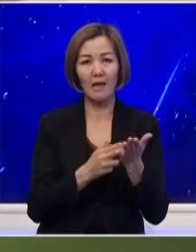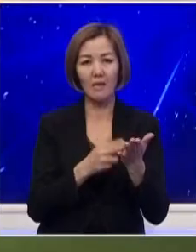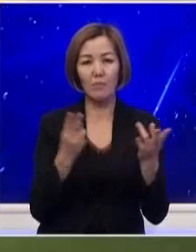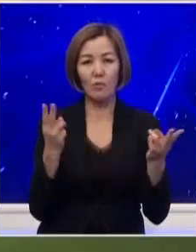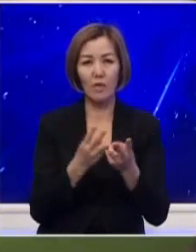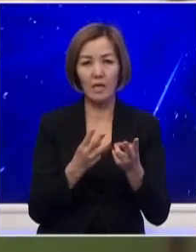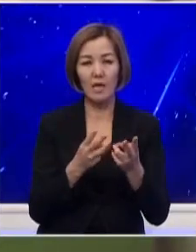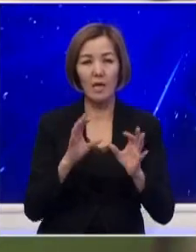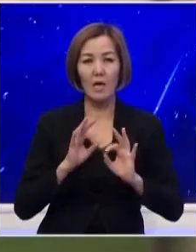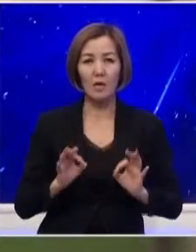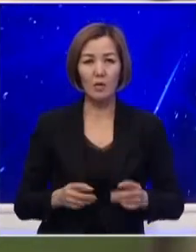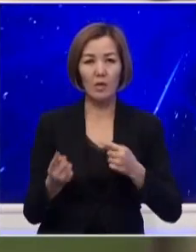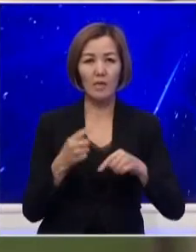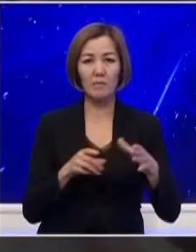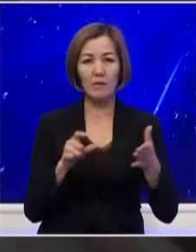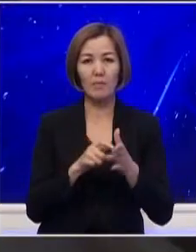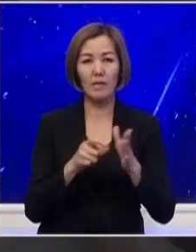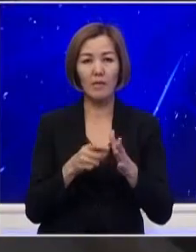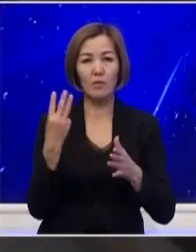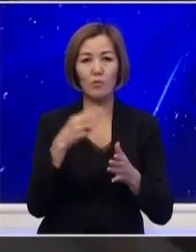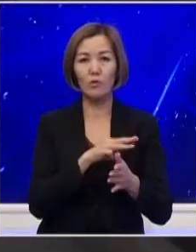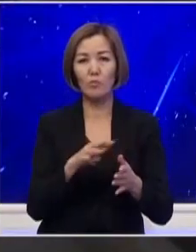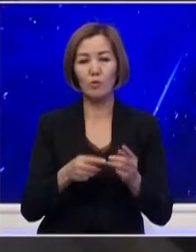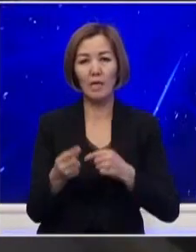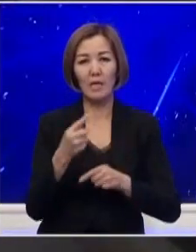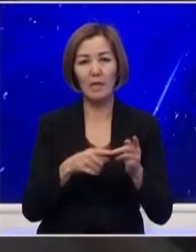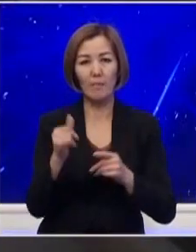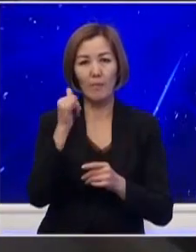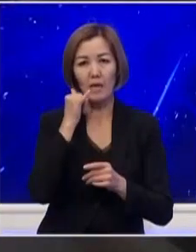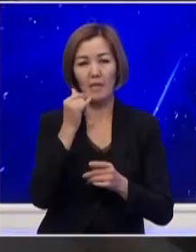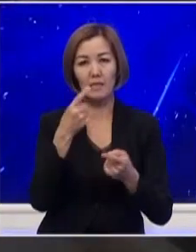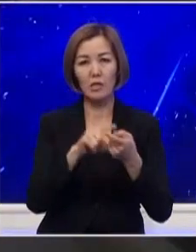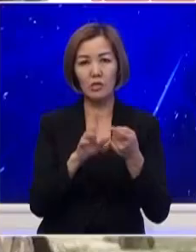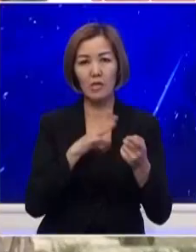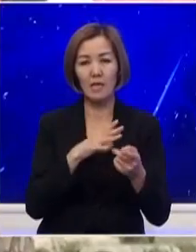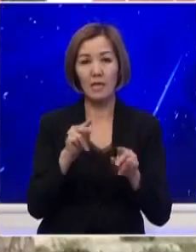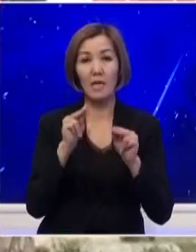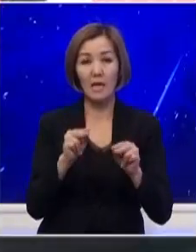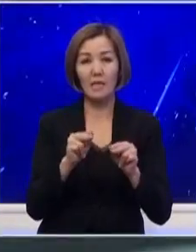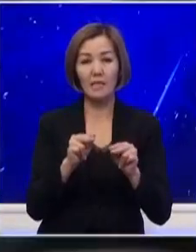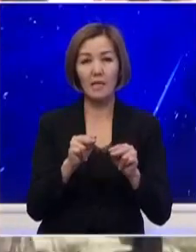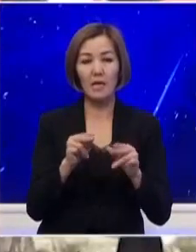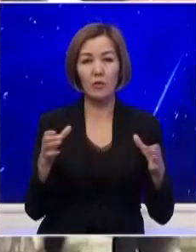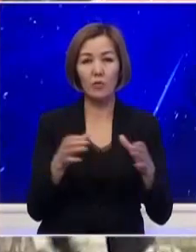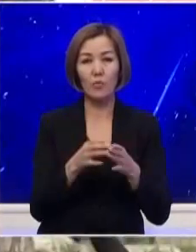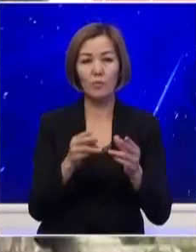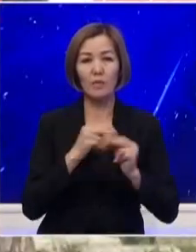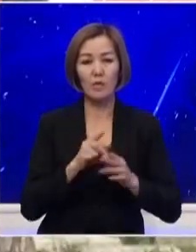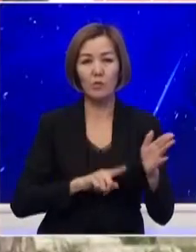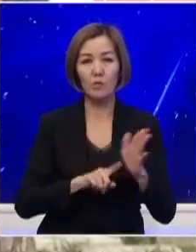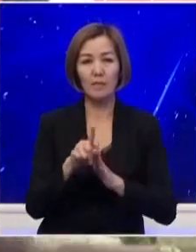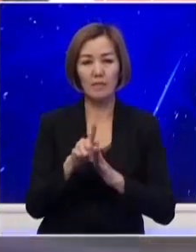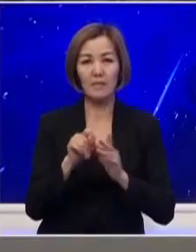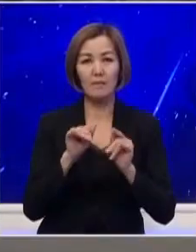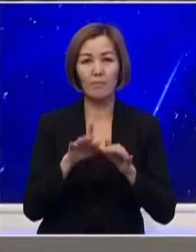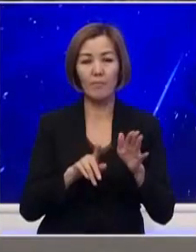кәсіпкерлер палатасының мамандары жарты сағаттың ішінде кері байланысқа шығады. Расталған жағдайда бірден мобильді топ іске кіріседі. Сондықтан орган